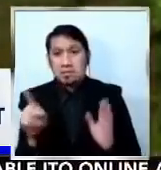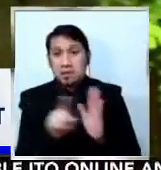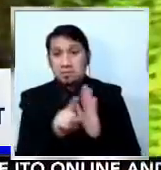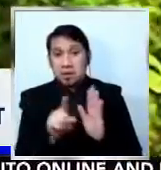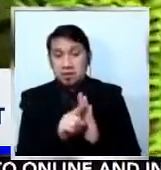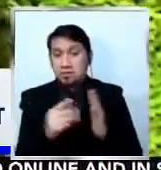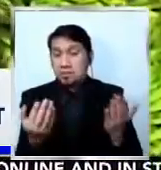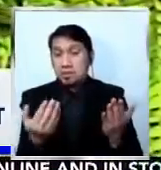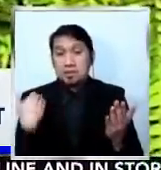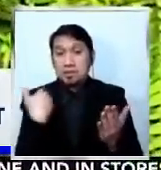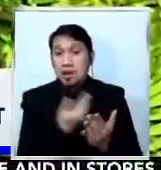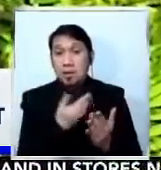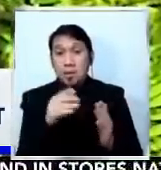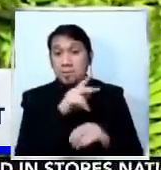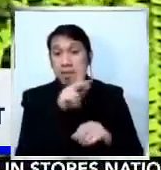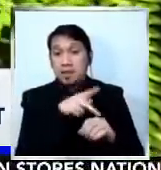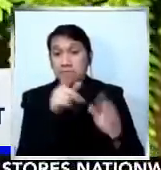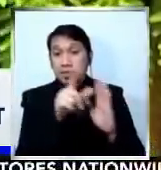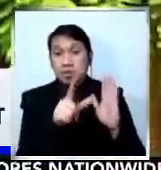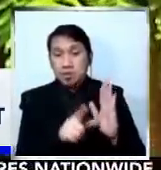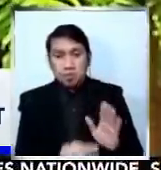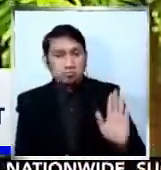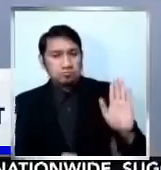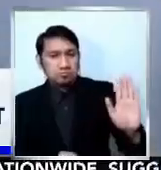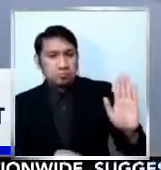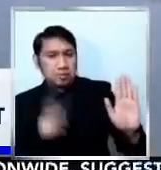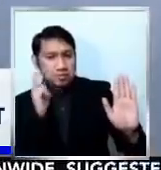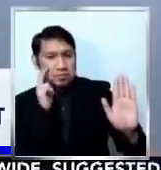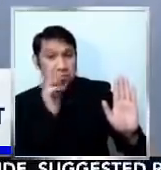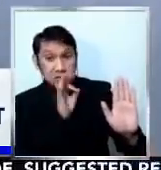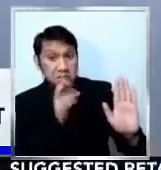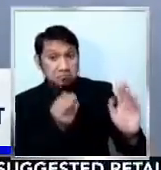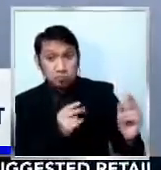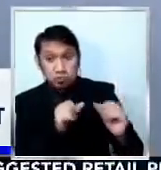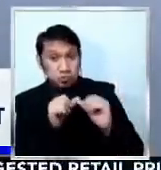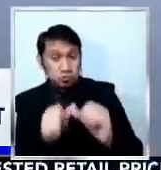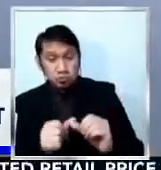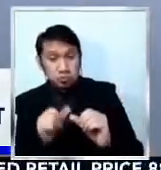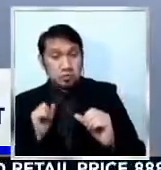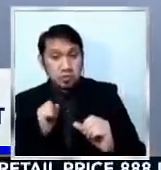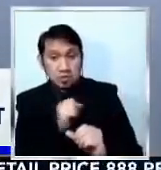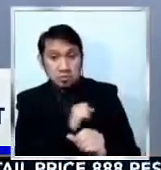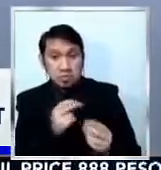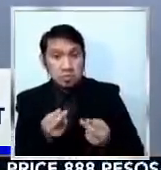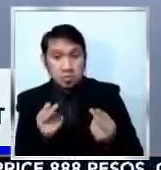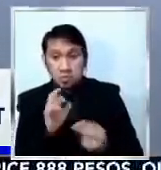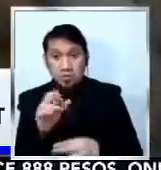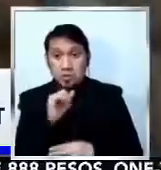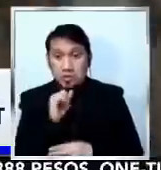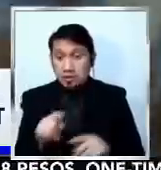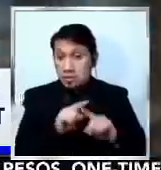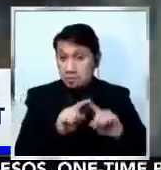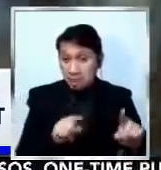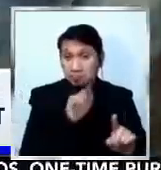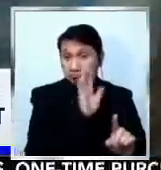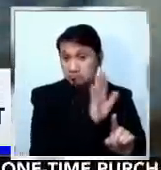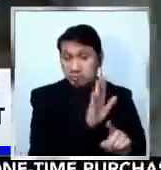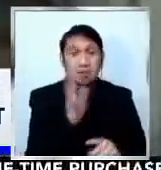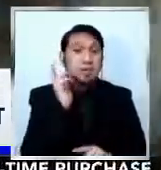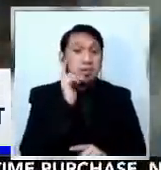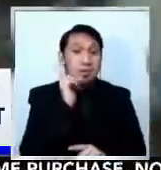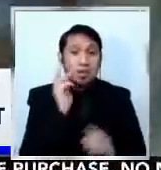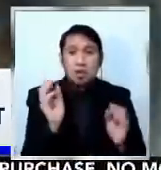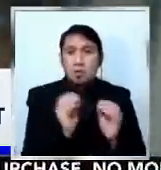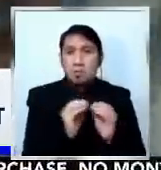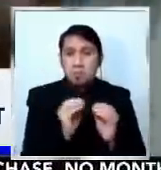batas, kaya nasa Pangulo kung tatakbo siya o hindi. Pinunalang ni Lacson na sa Administrasyong Duterte ay mas lumaki ang